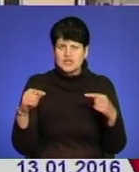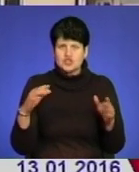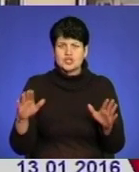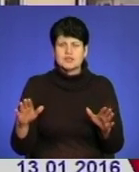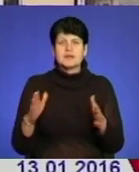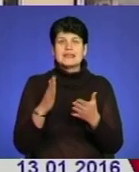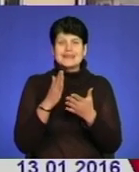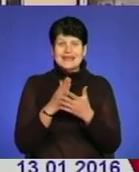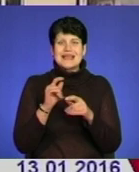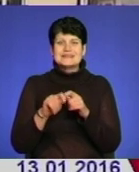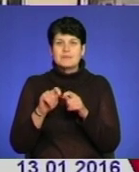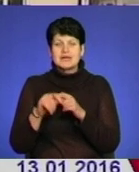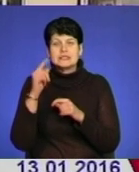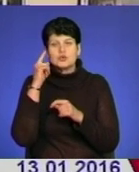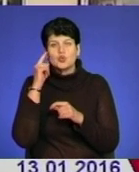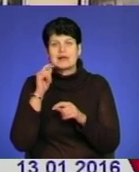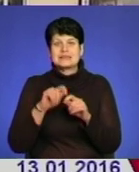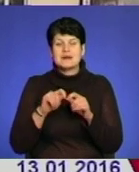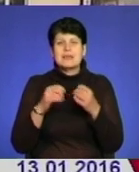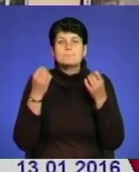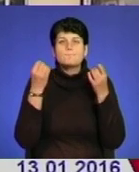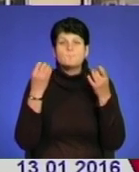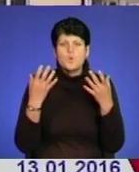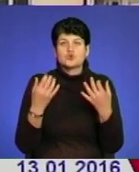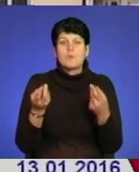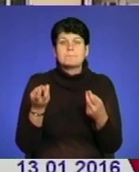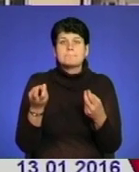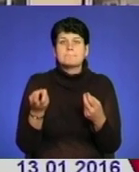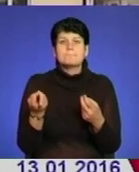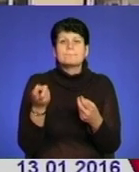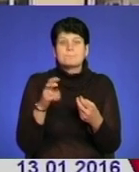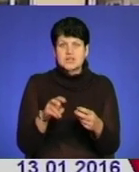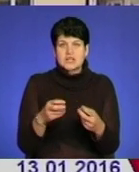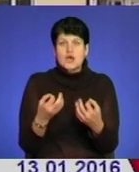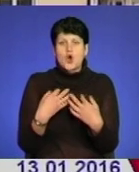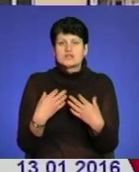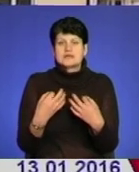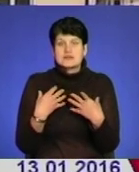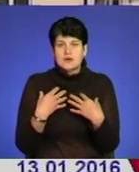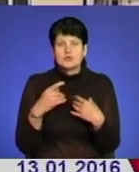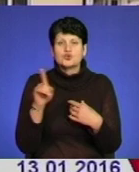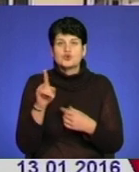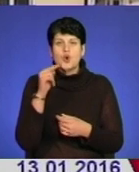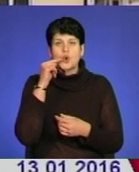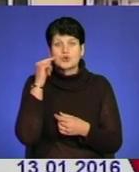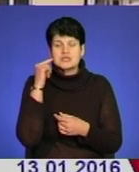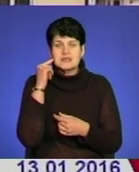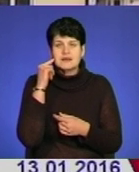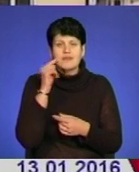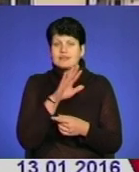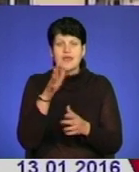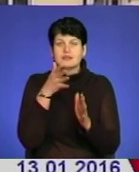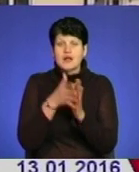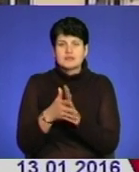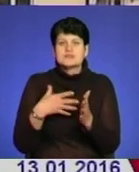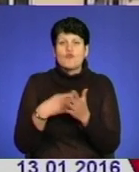у нас експерти, думка експертів, які нам просто прийшли і розказали таку штуку, що Росія абсолютно не тратить своїх